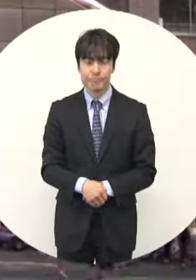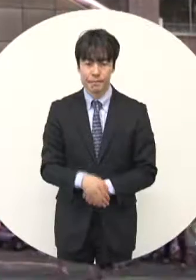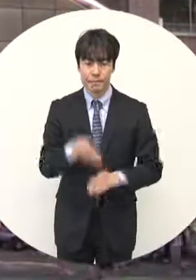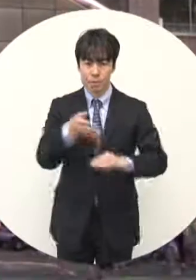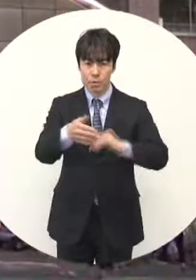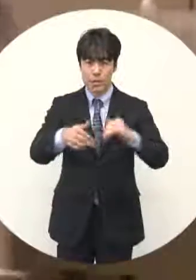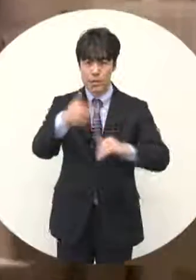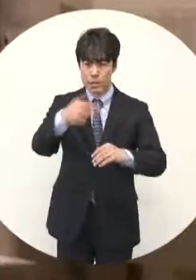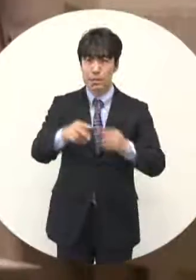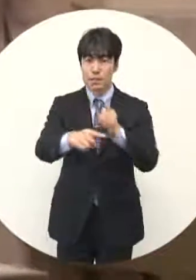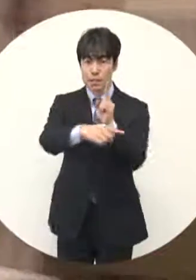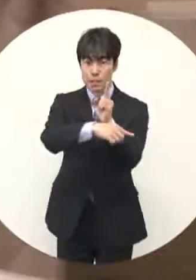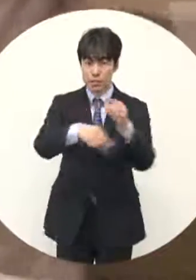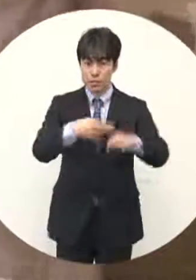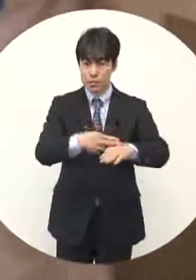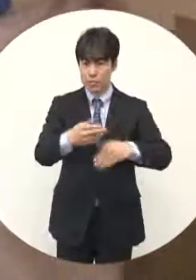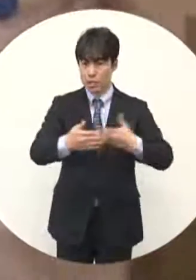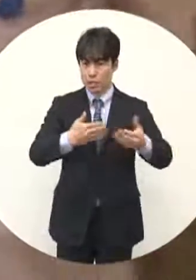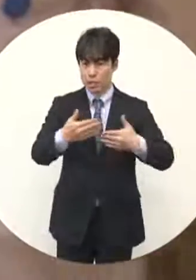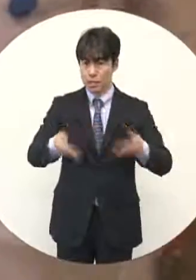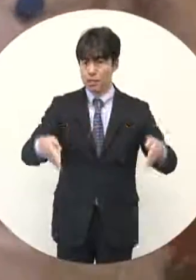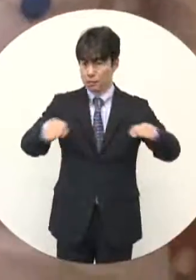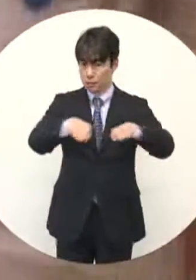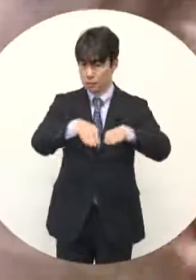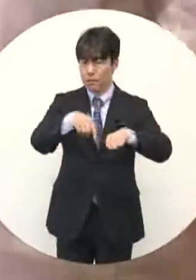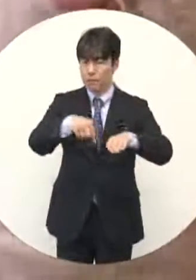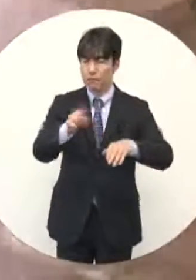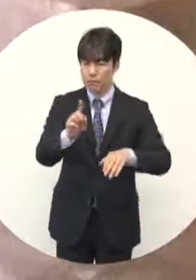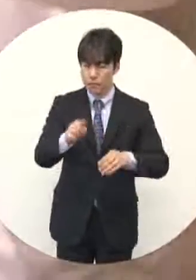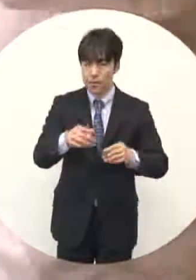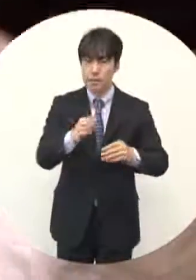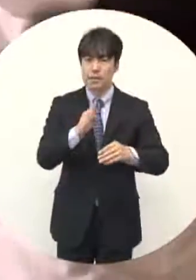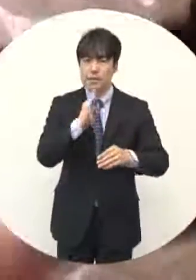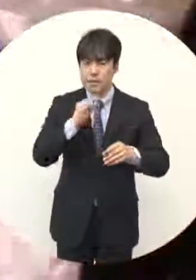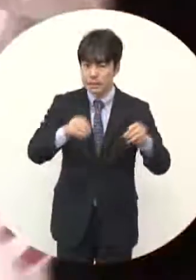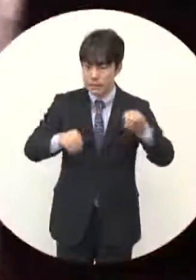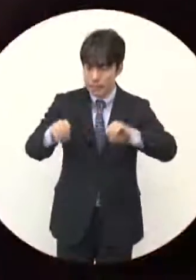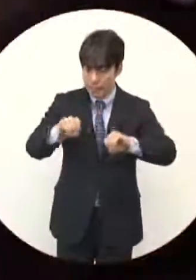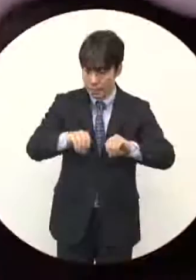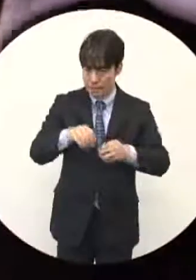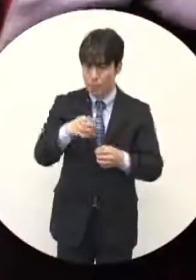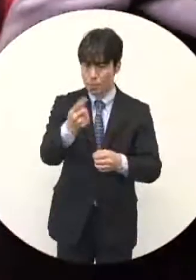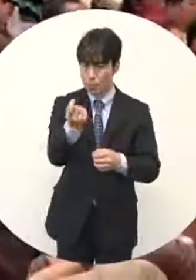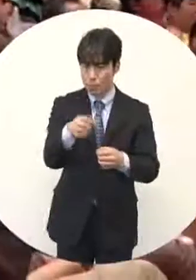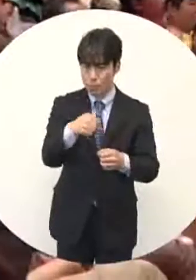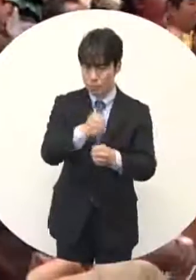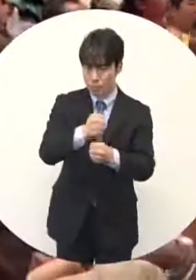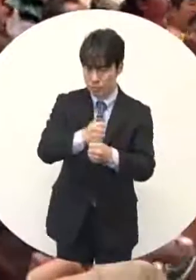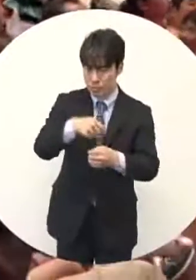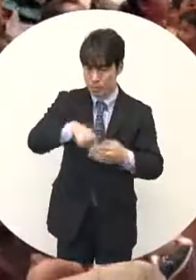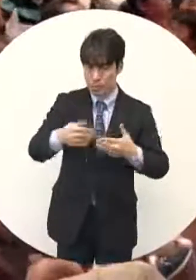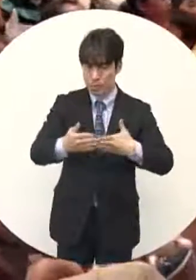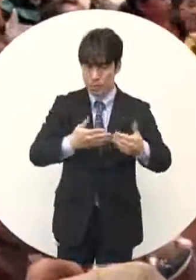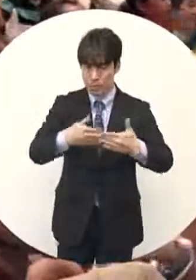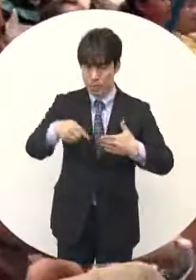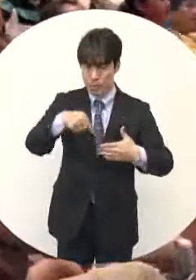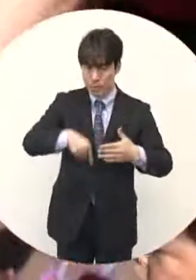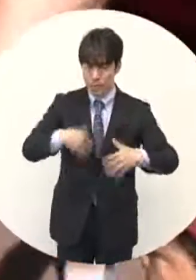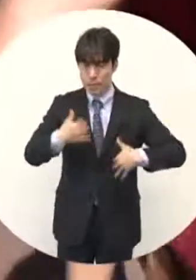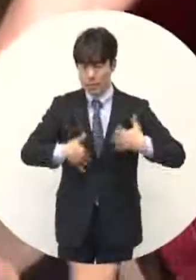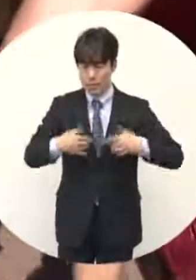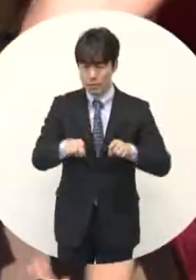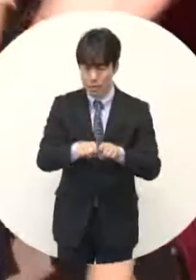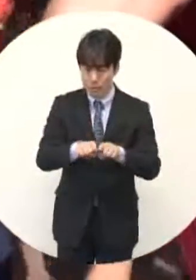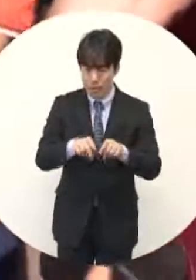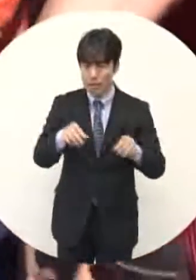越谷市科学技術体験センターは、実験・工作などの体験を通して楽しみながら理科や